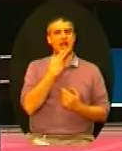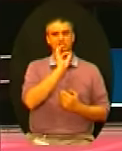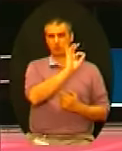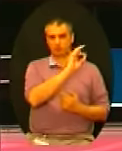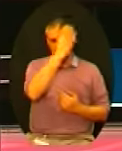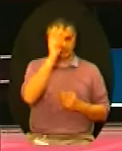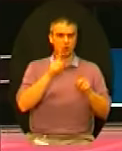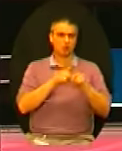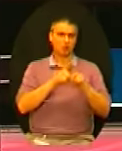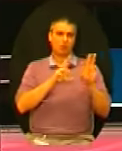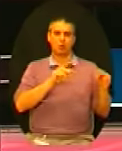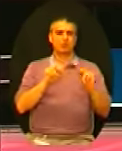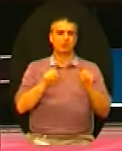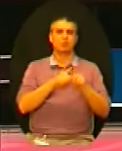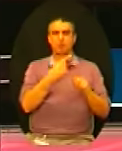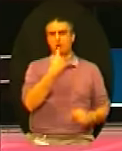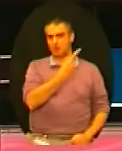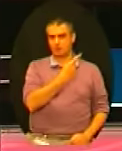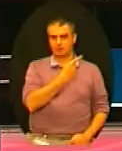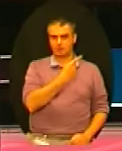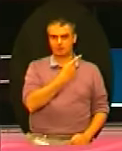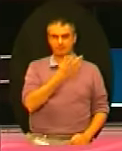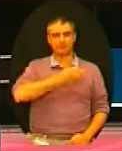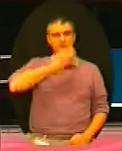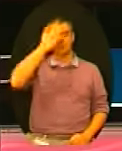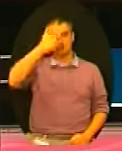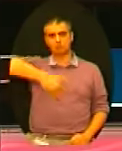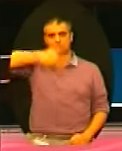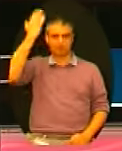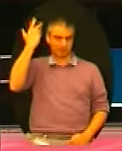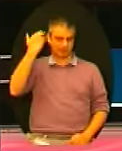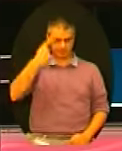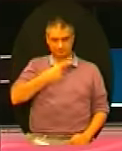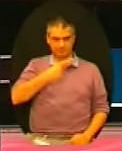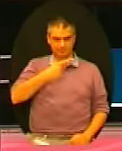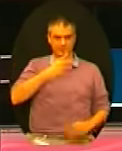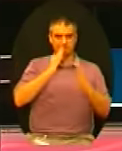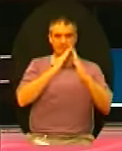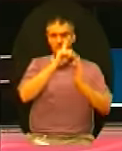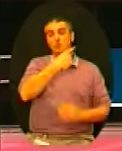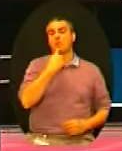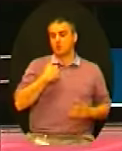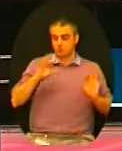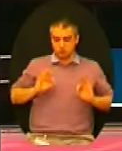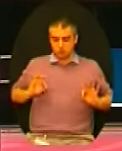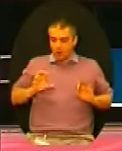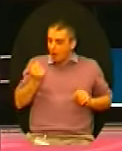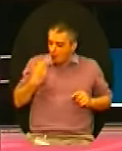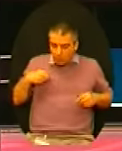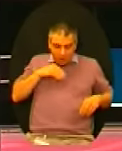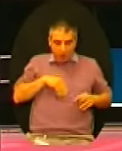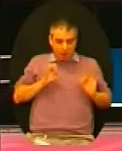רצינות שצריך להתייחס להצהרות שלו בנאום המפורסם בביתו, כשהוא אמר לא לקחתי אגורה